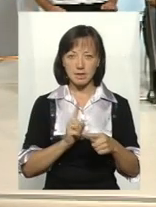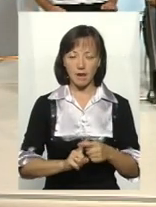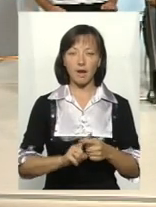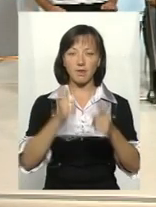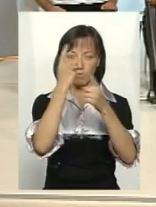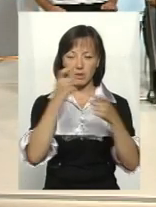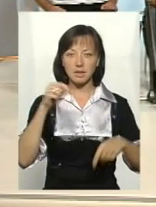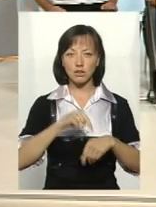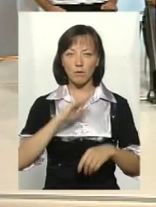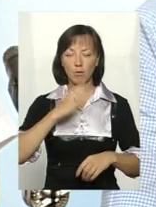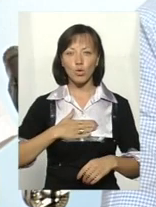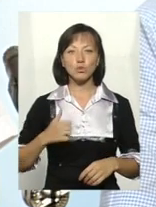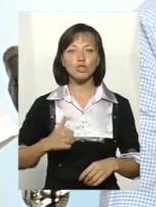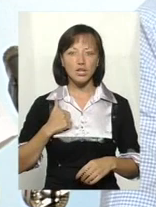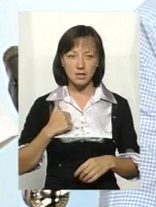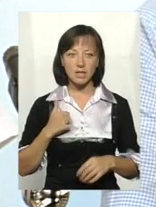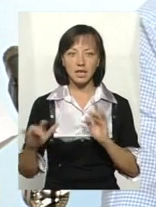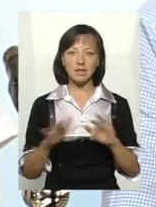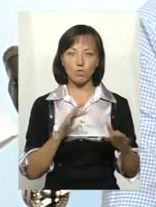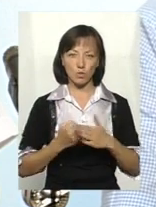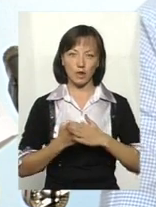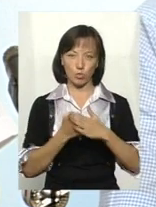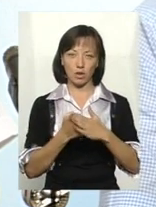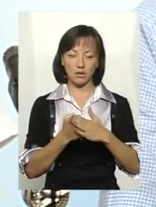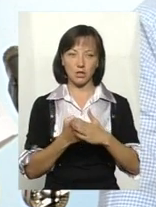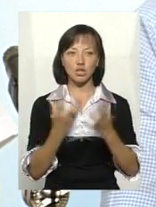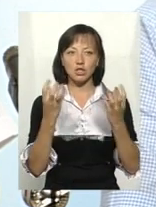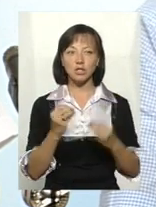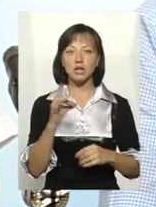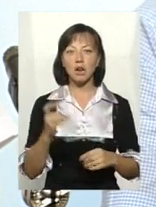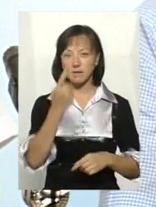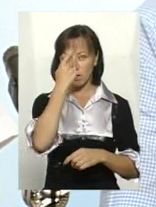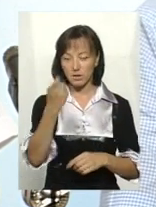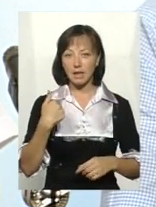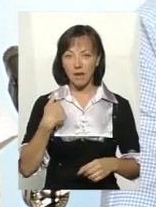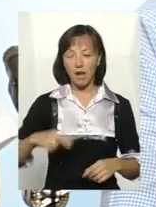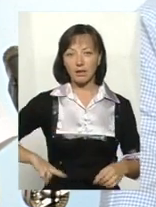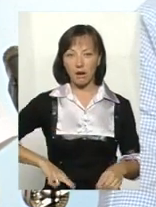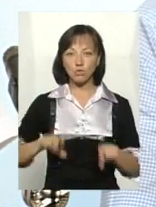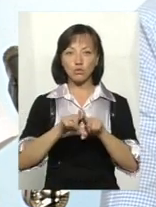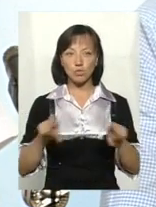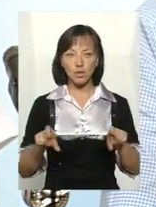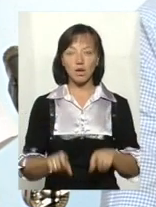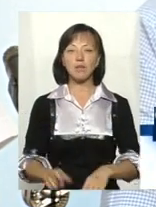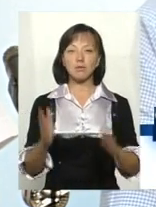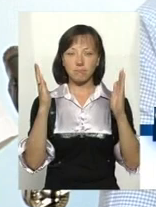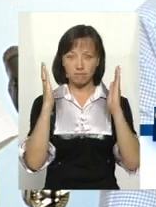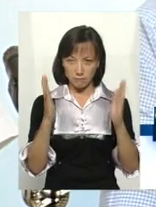інформація зачіпає мою честь і гідність і ділову репутацію. Ще раз наголошую, я як директор школи двома